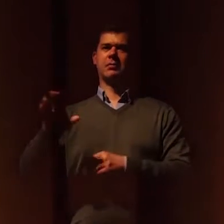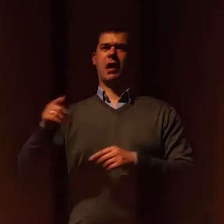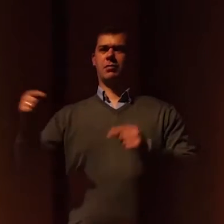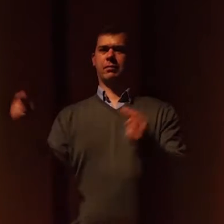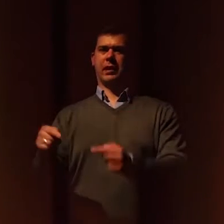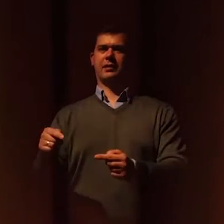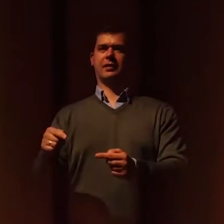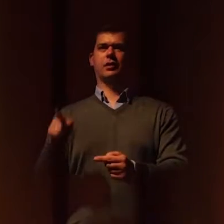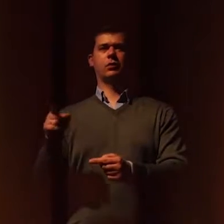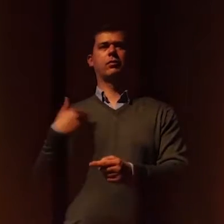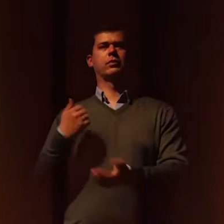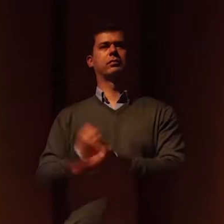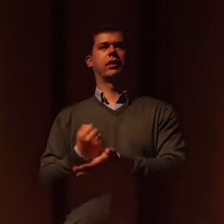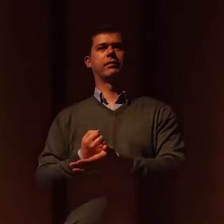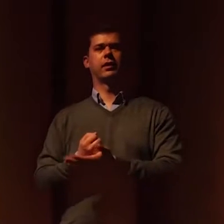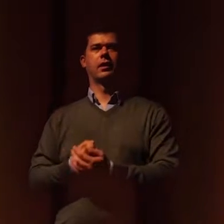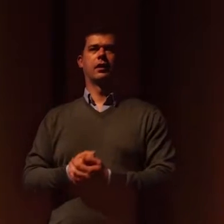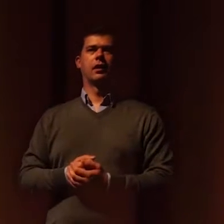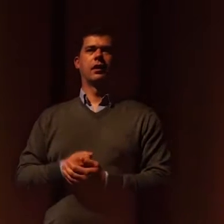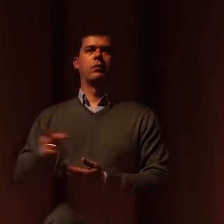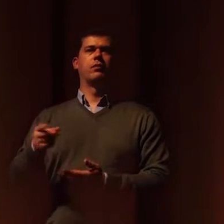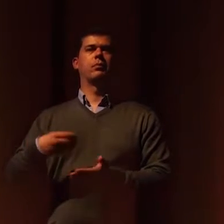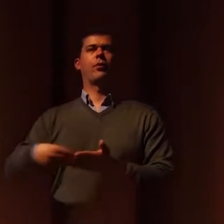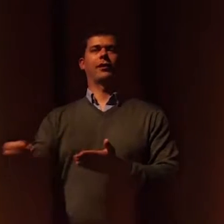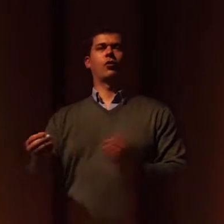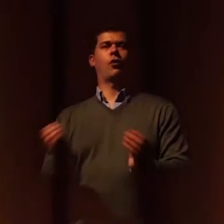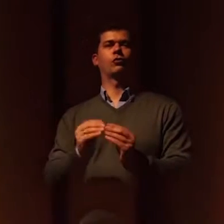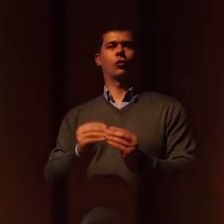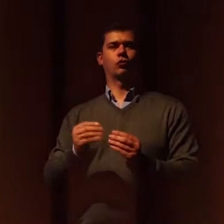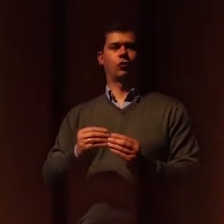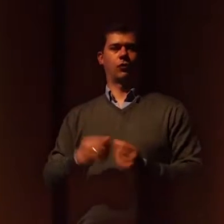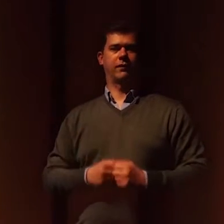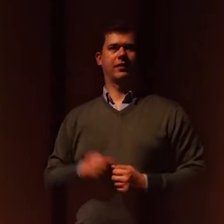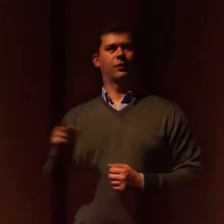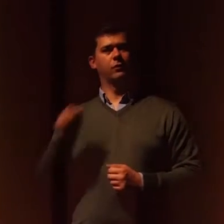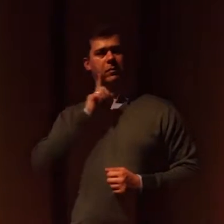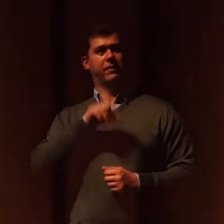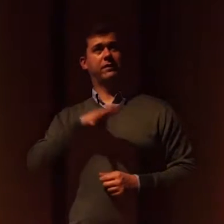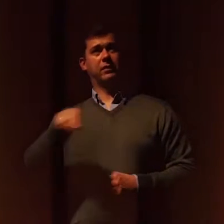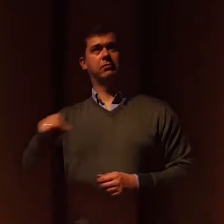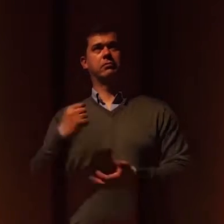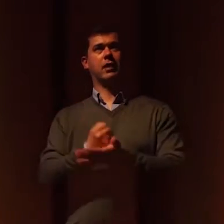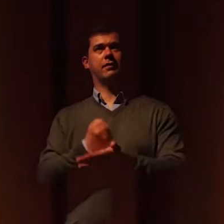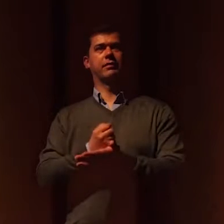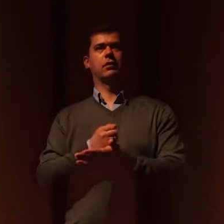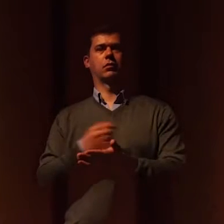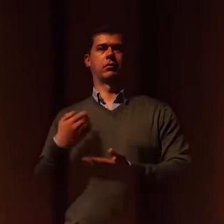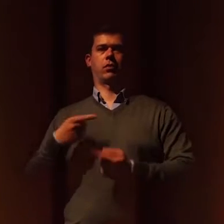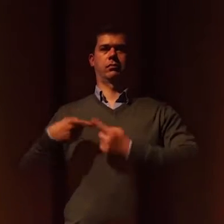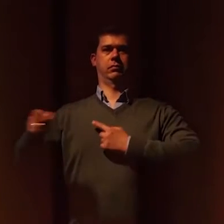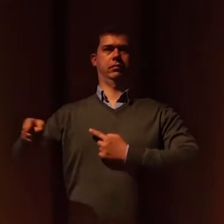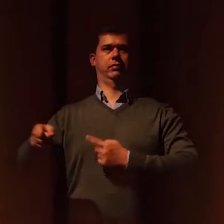wiązały się tam w pewnym momencie z wypłacanym odszkodowaniami To są sprawy które w jakiś sposób tam